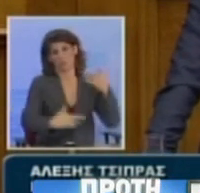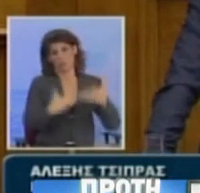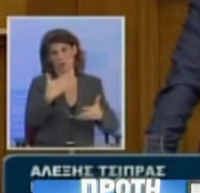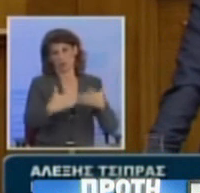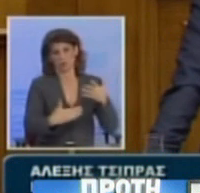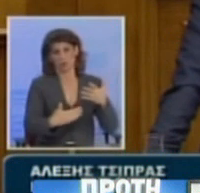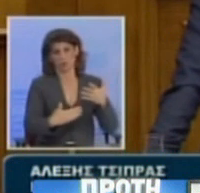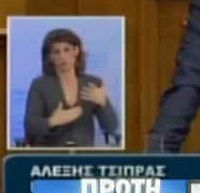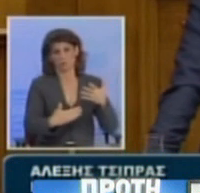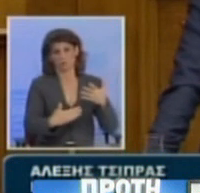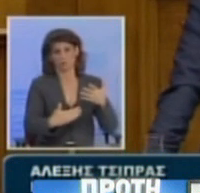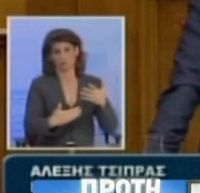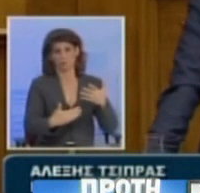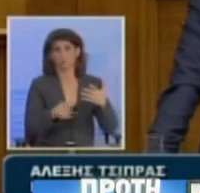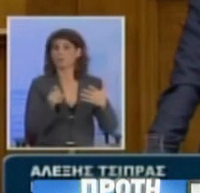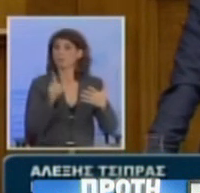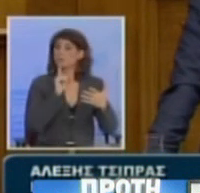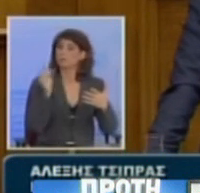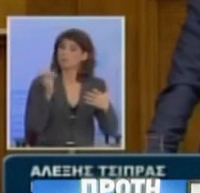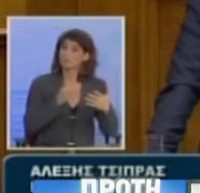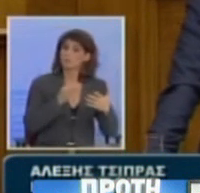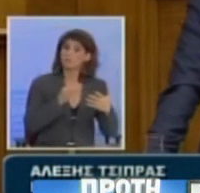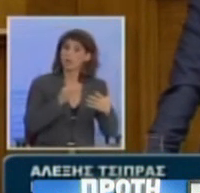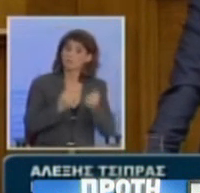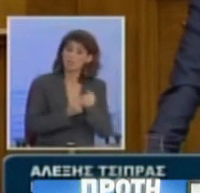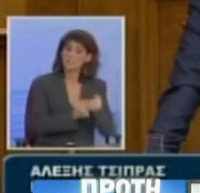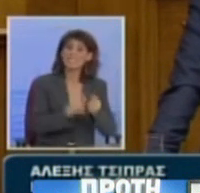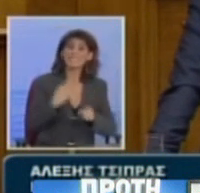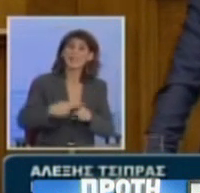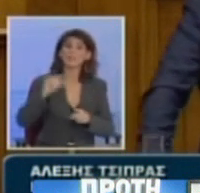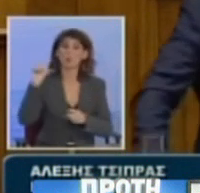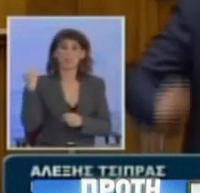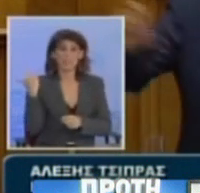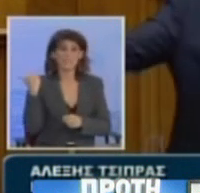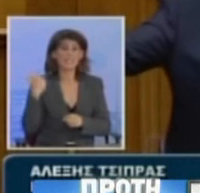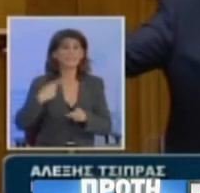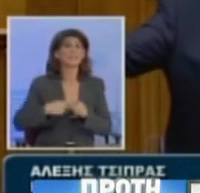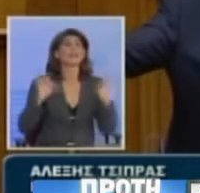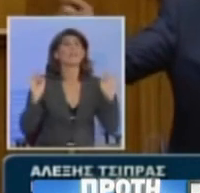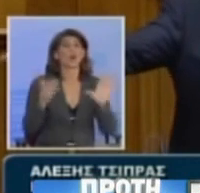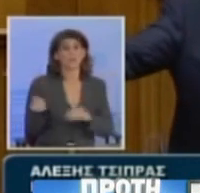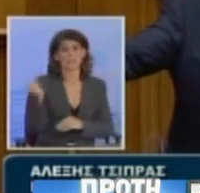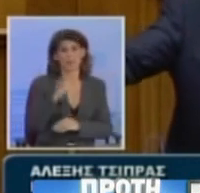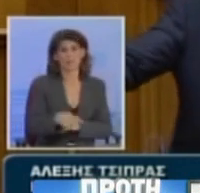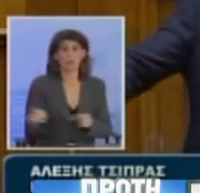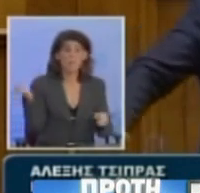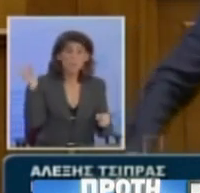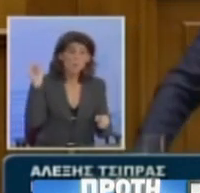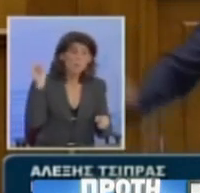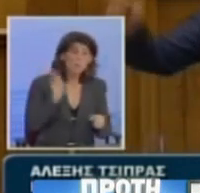προϋπολογισμό που, όπως είπα, υποστηρίζει την Ελλάδα του χθες, την Ελλάδα δίχως αύριο, που πεθαίνει σαν